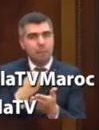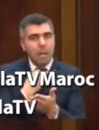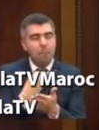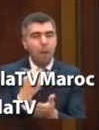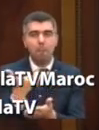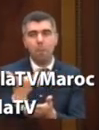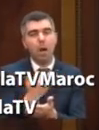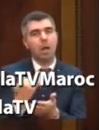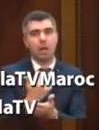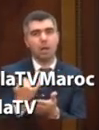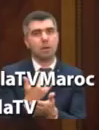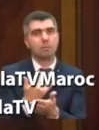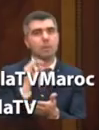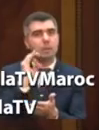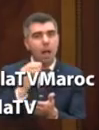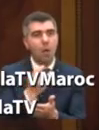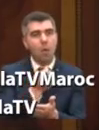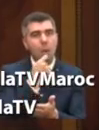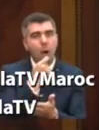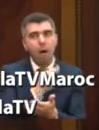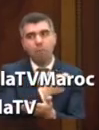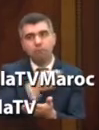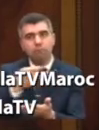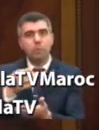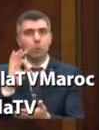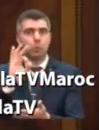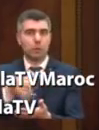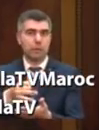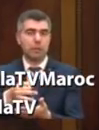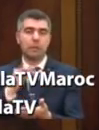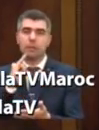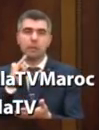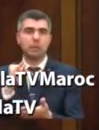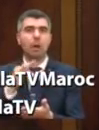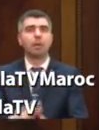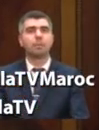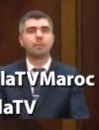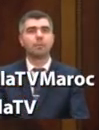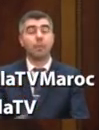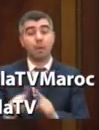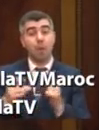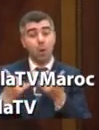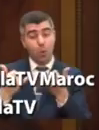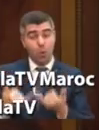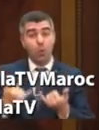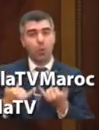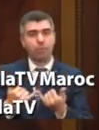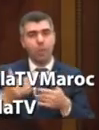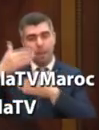من حقهم في العلاج اللازم وتلقي الرعاية الصحية الكافية. ونحن اليوم في بلدنا